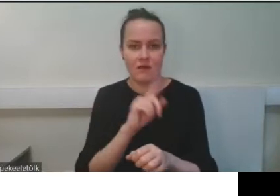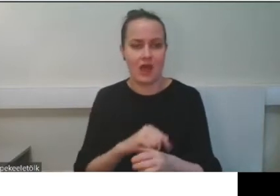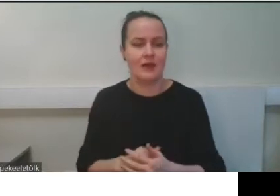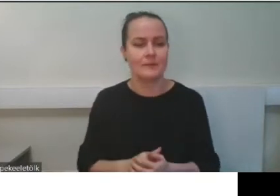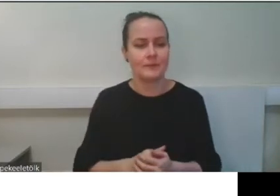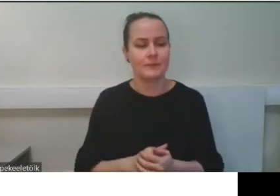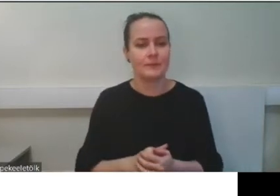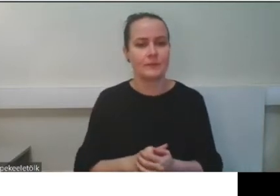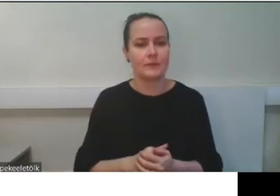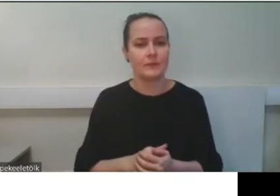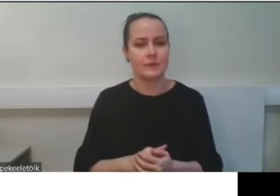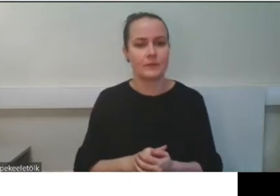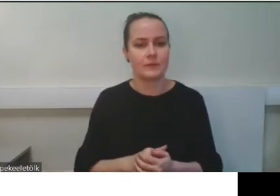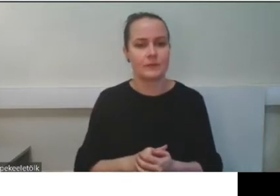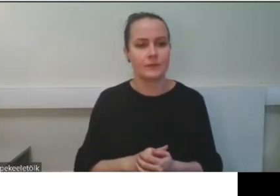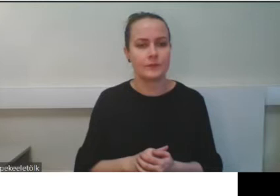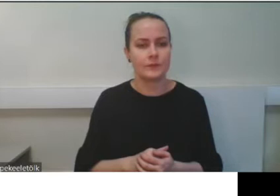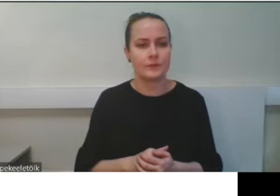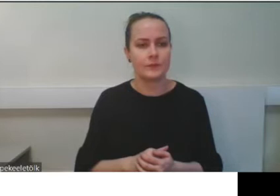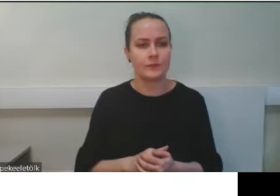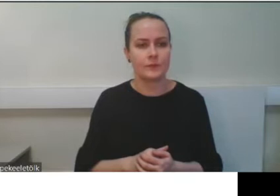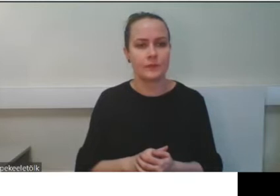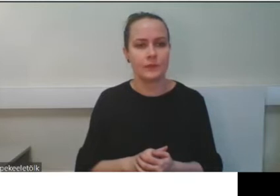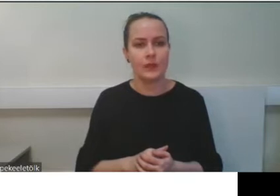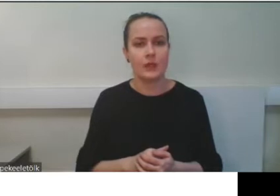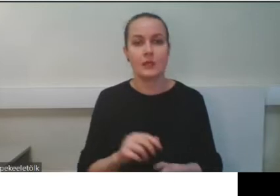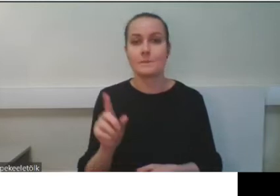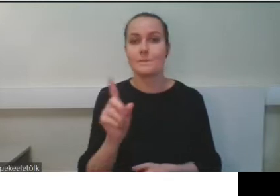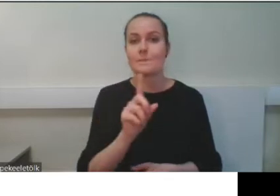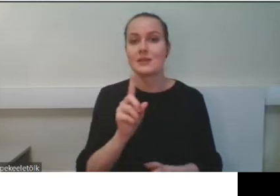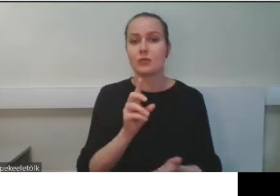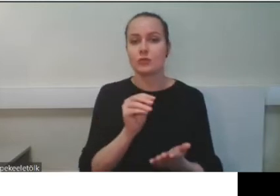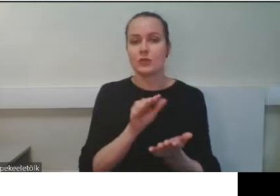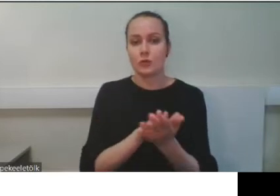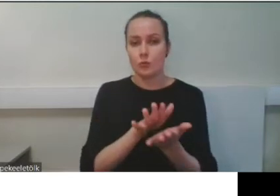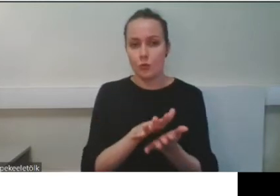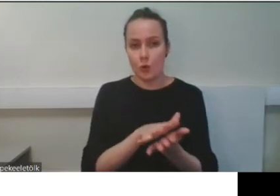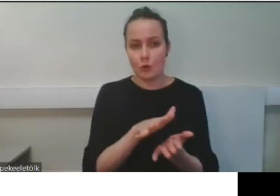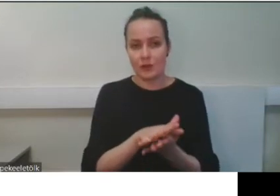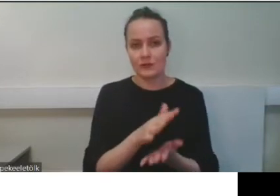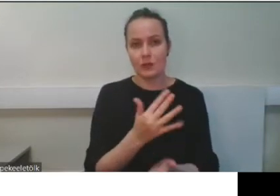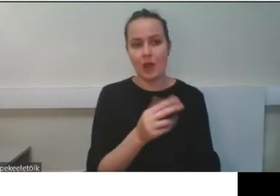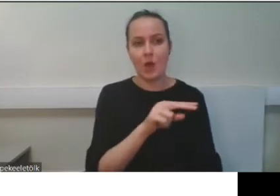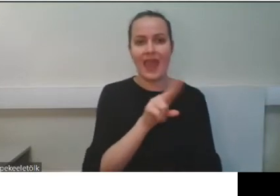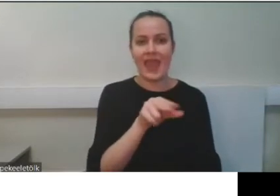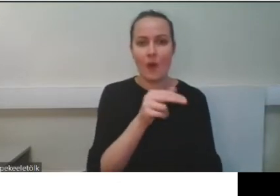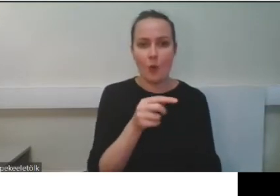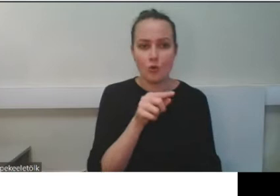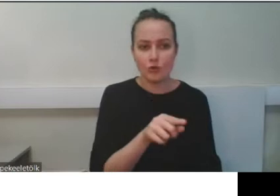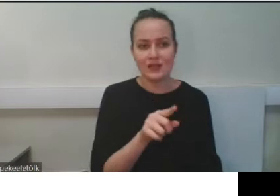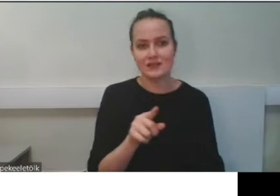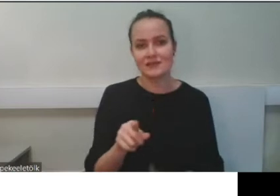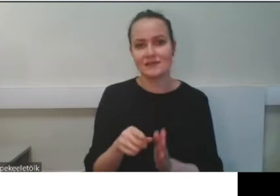ja teised ka siis näiteks sellega, et kui paljud saavad ka siis erinevaid toetusi. Ja võib edasi minna. Ma vaatan